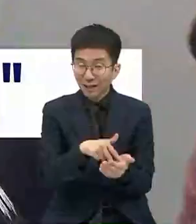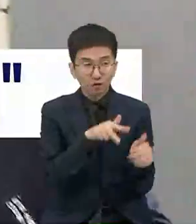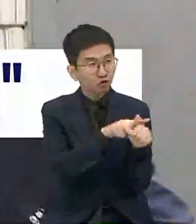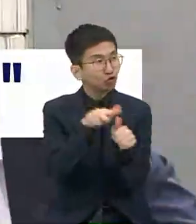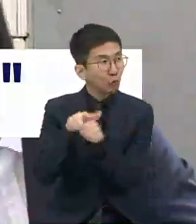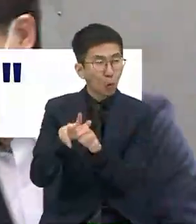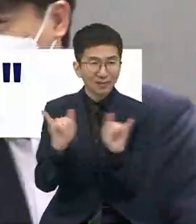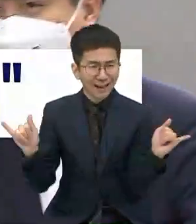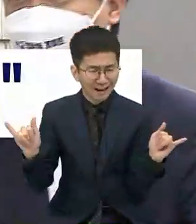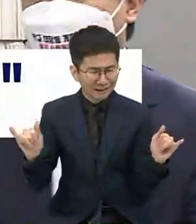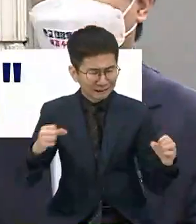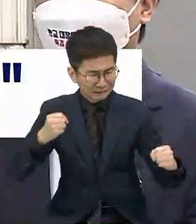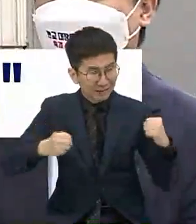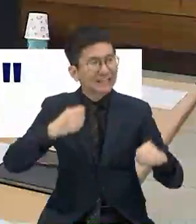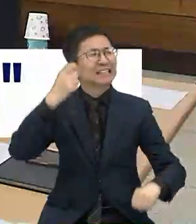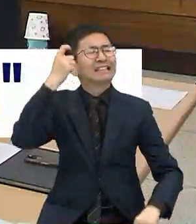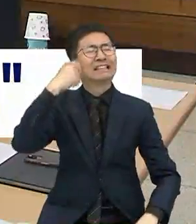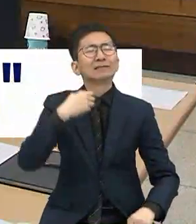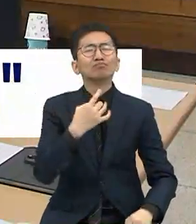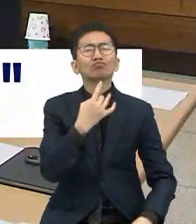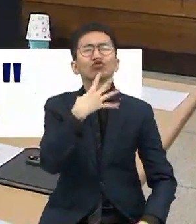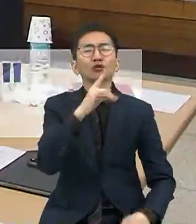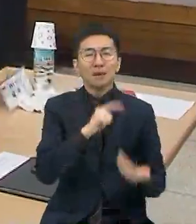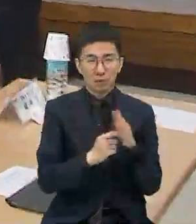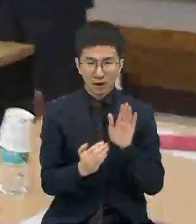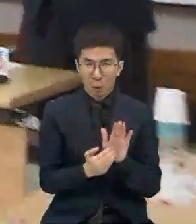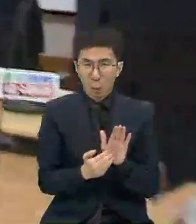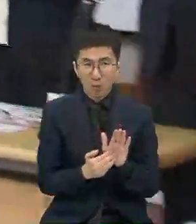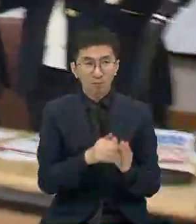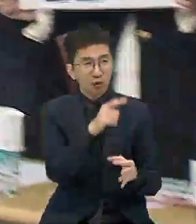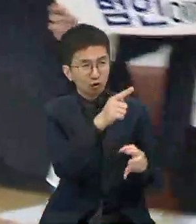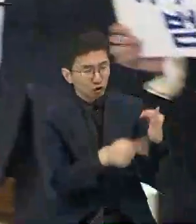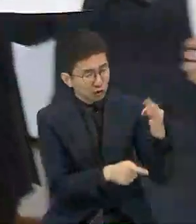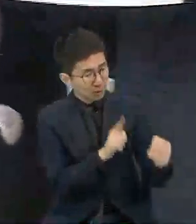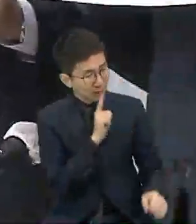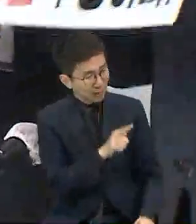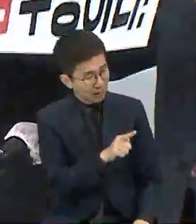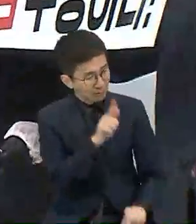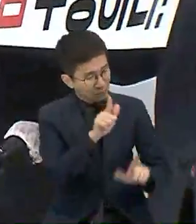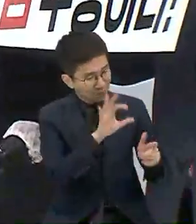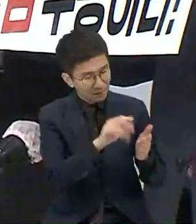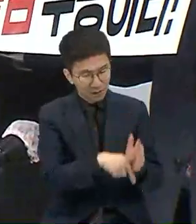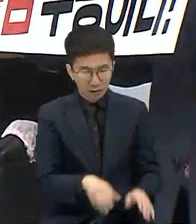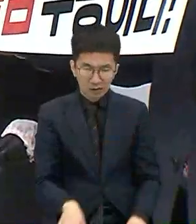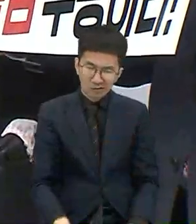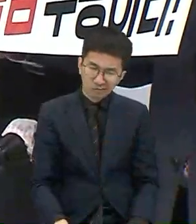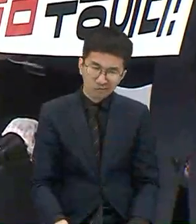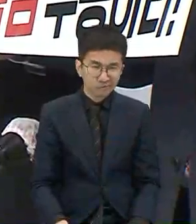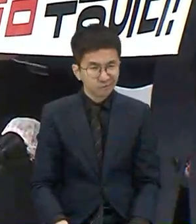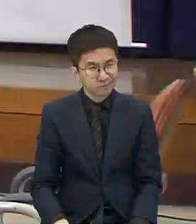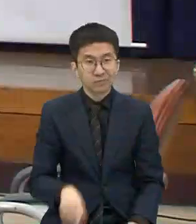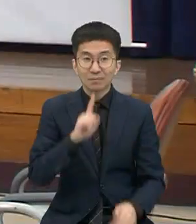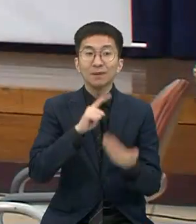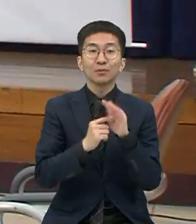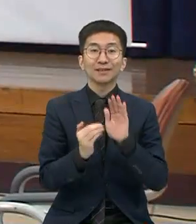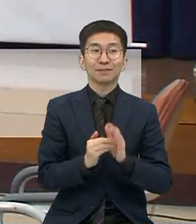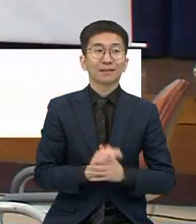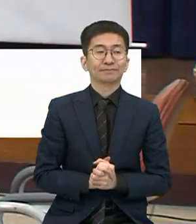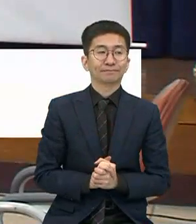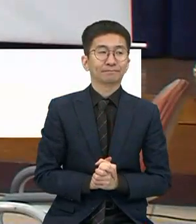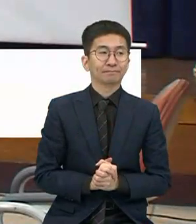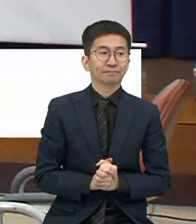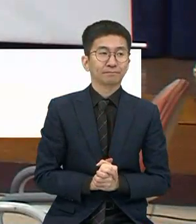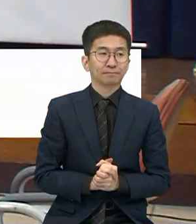기싸움 정도로 인식하고 있다고 거리를 두면서도 윤 후보의 발언 수위엔 고개를 갸웃했다고 했습니다. 그